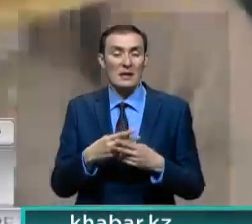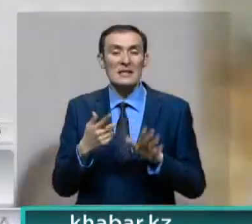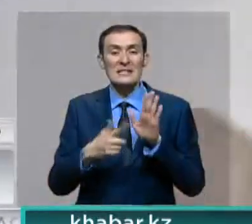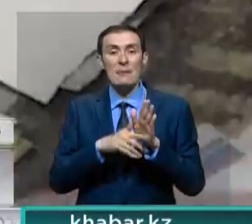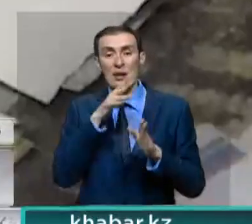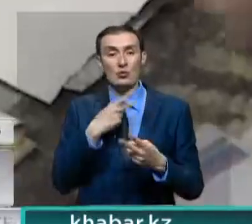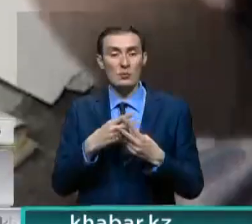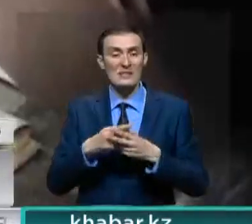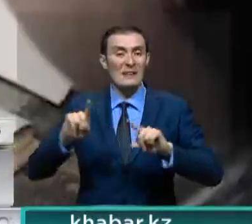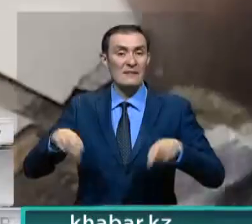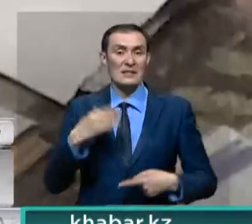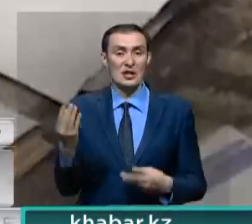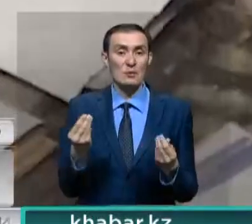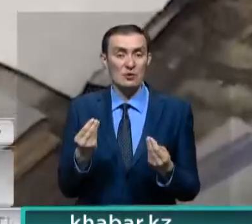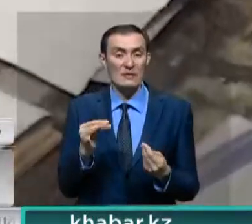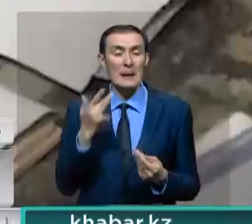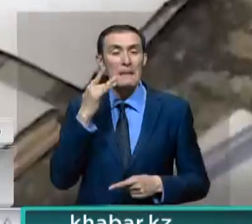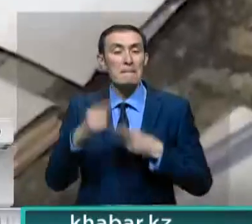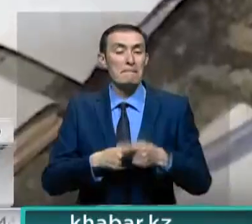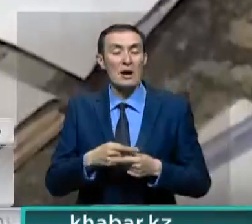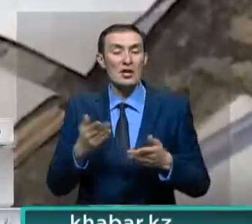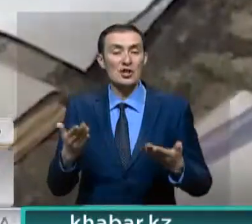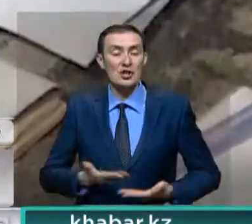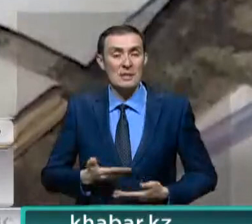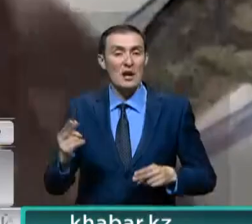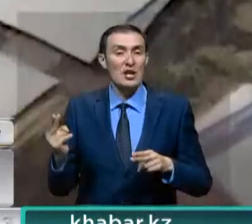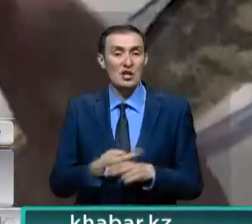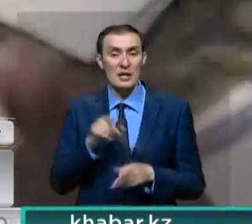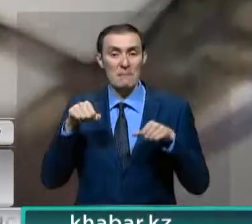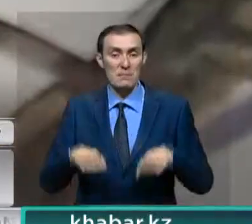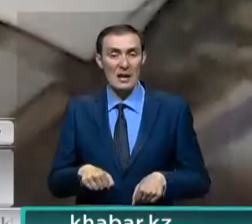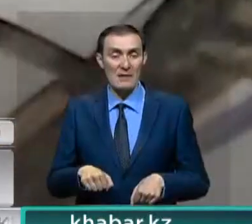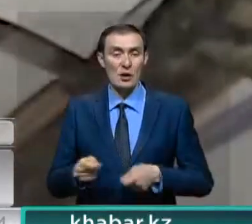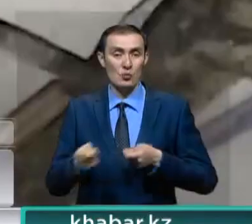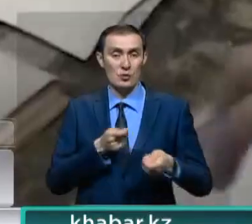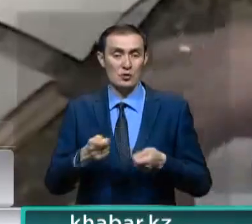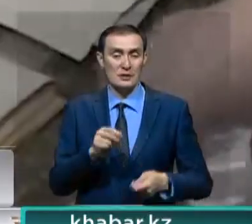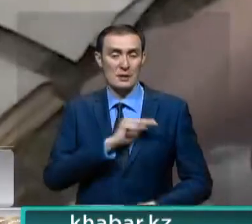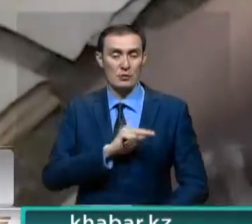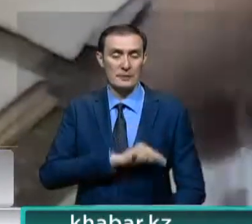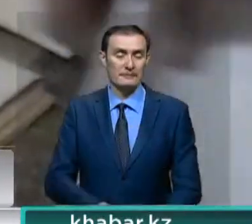7 лет колонии с конфискацией имущества и пожизненным лишением права занимать определенные должности.